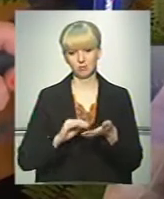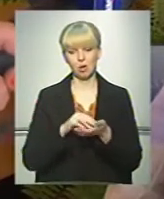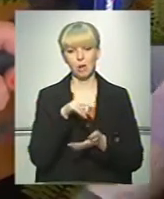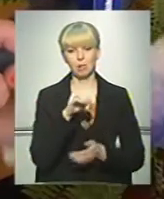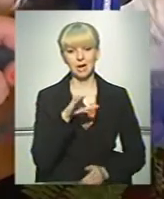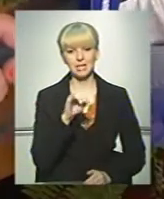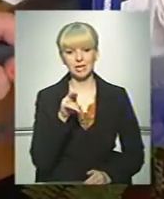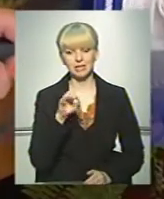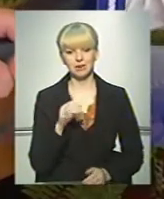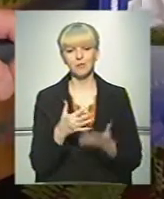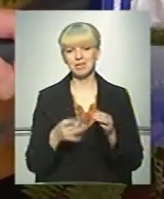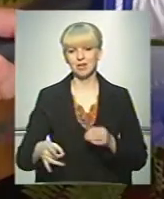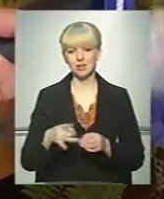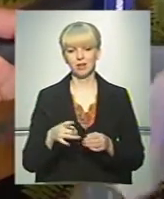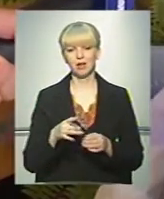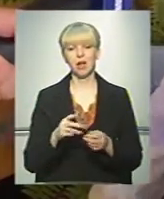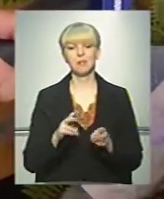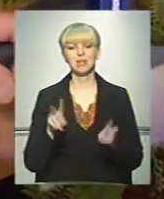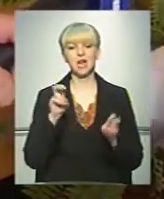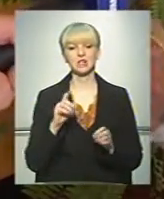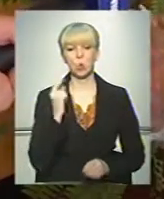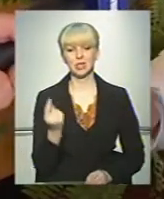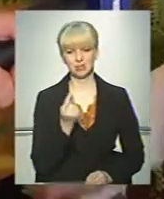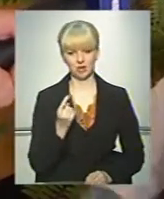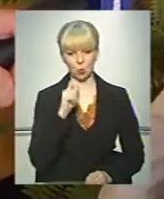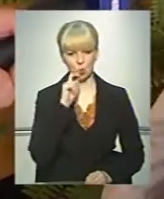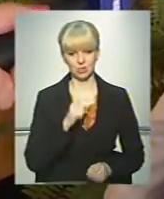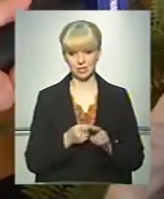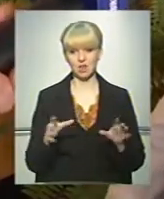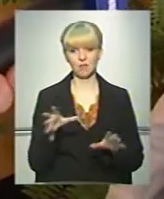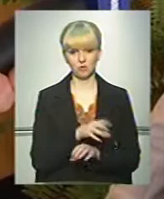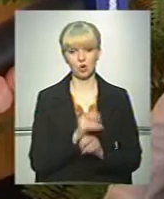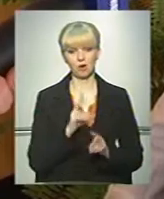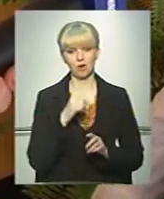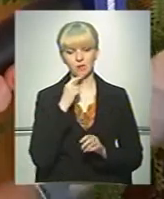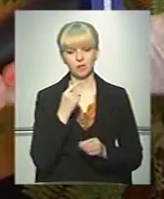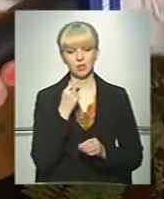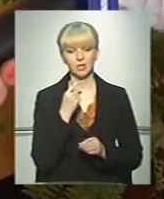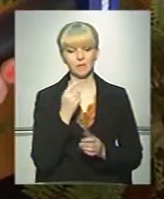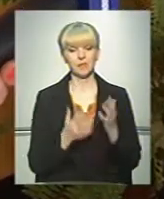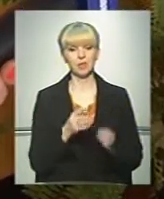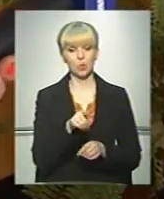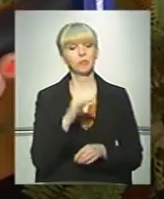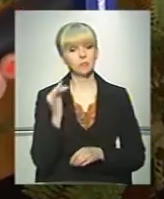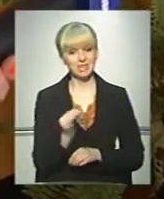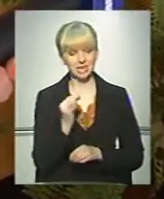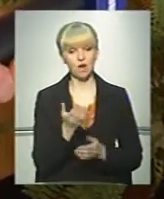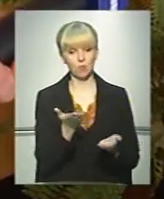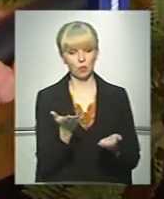писанки різних регіонів під назвою «Єдина країна», що це все, як ви кажете, зберегти. Якщо вас цікавить,